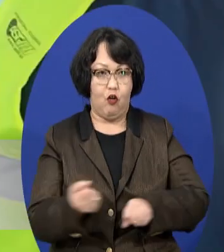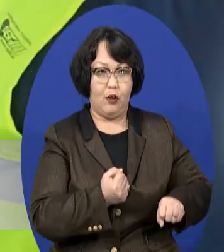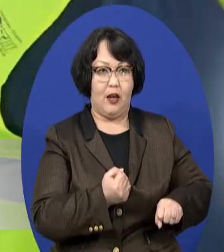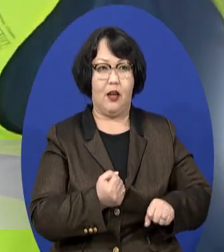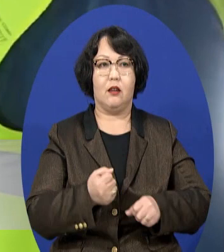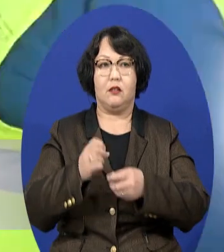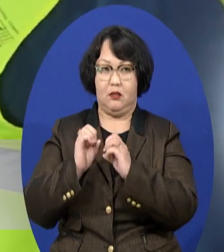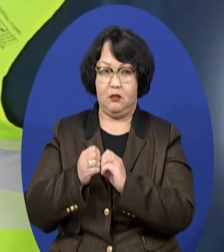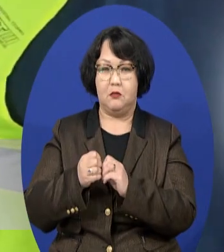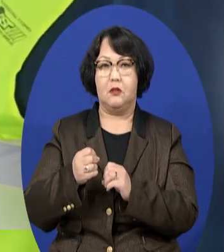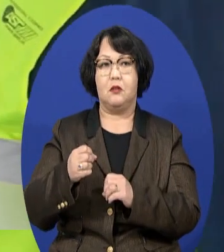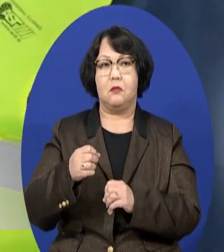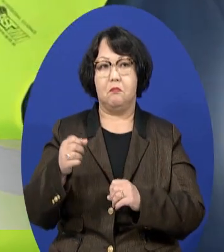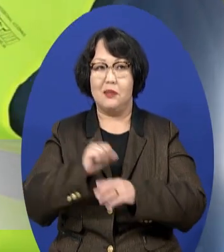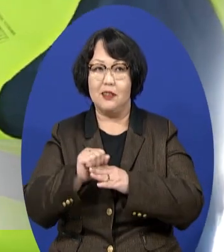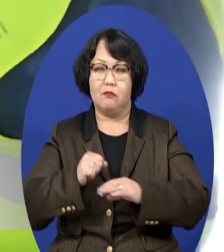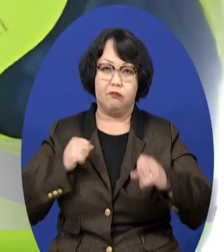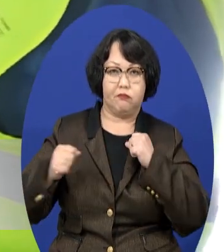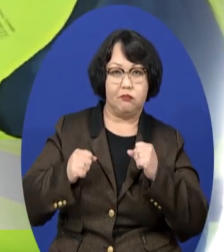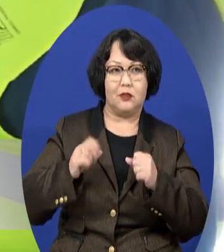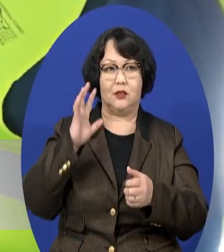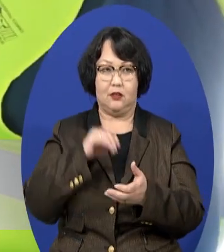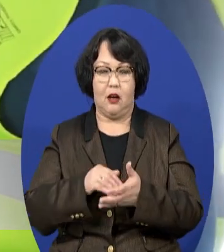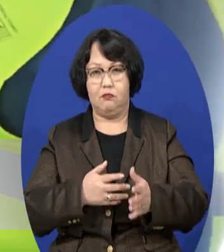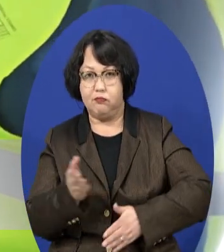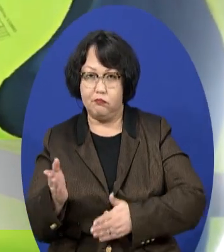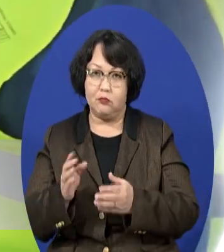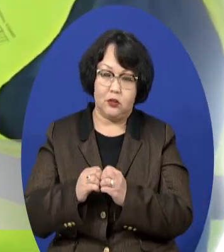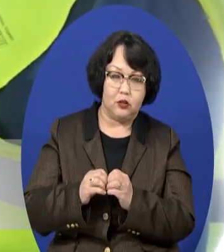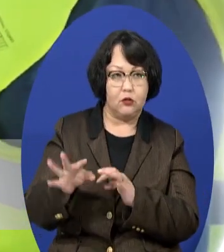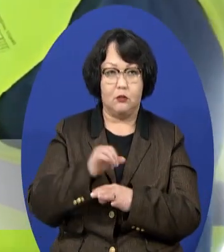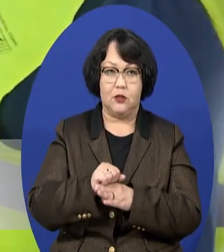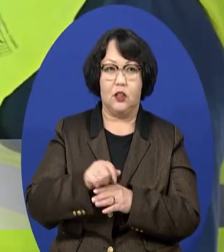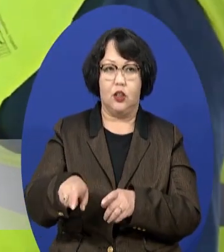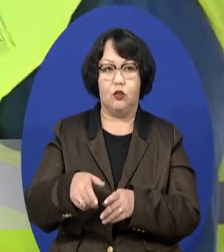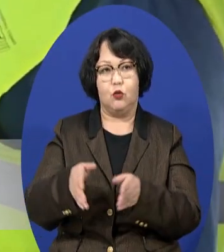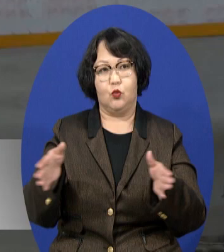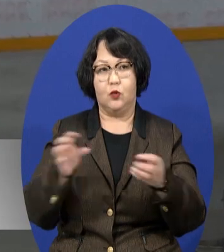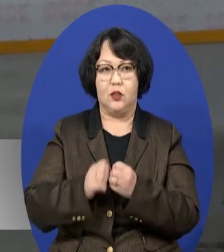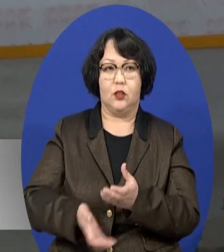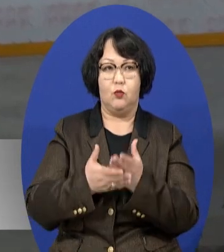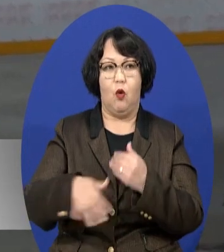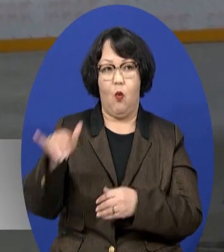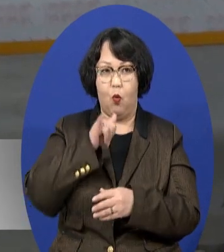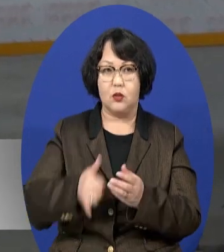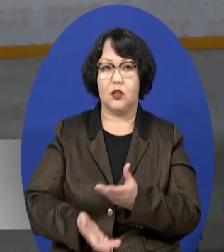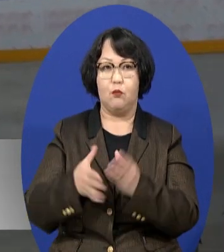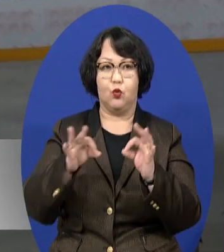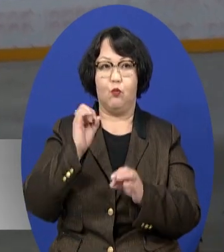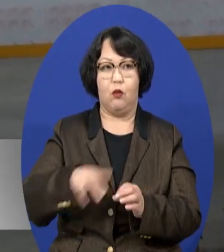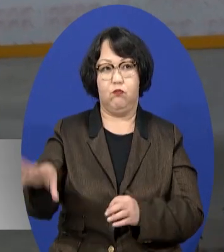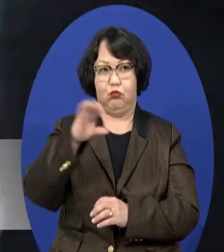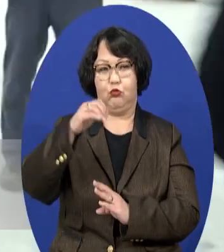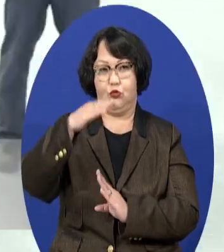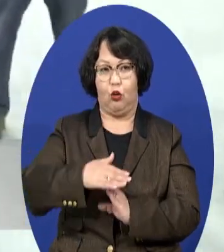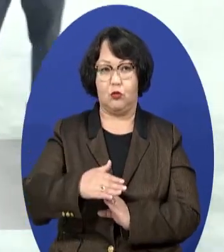гээд бэлтгэлээд ах стандарт энийг ингээ үржүүлэхэд дэмжээр улсаас дэмжихгүй бол бүх юм зогсдог нэг тийм зовлон байдаг